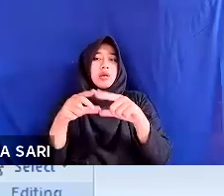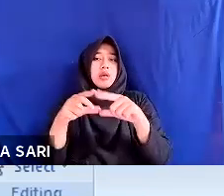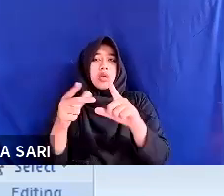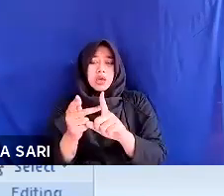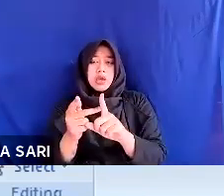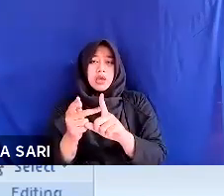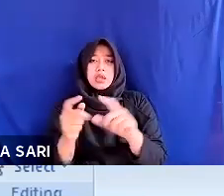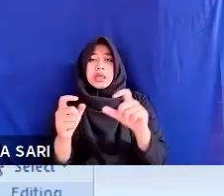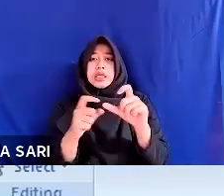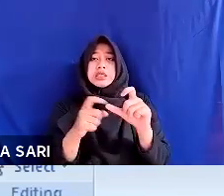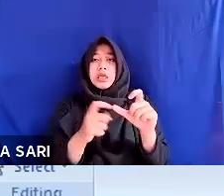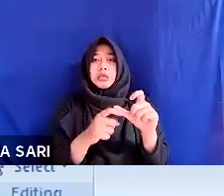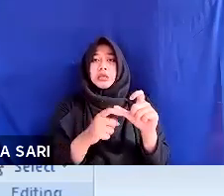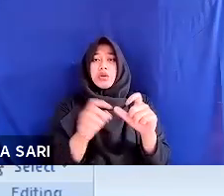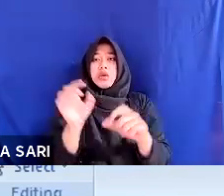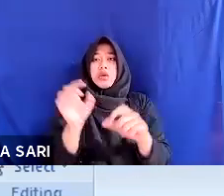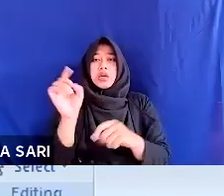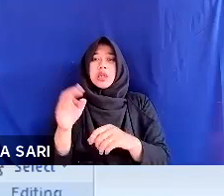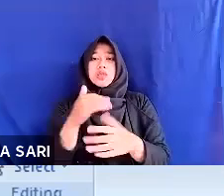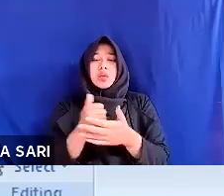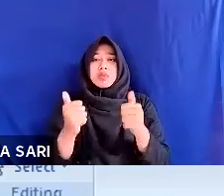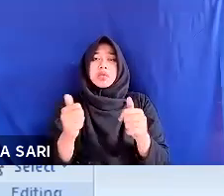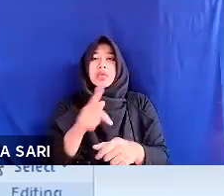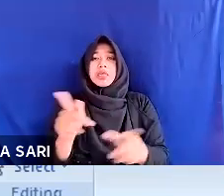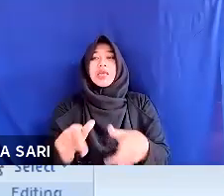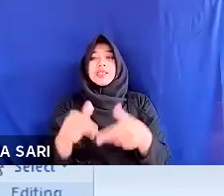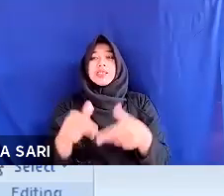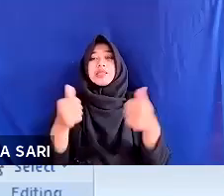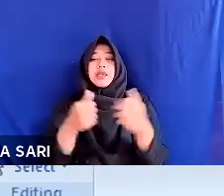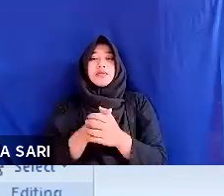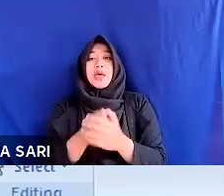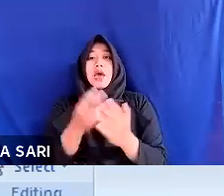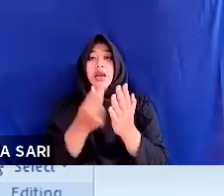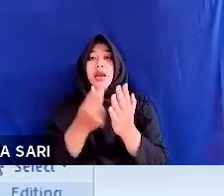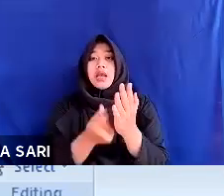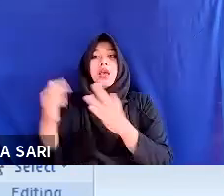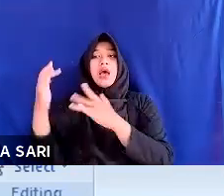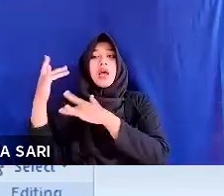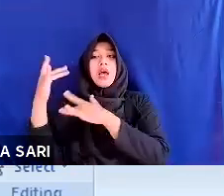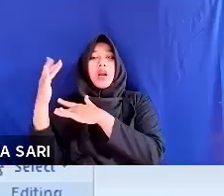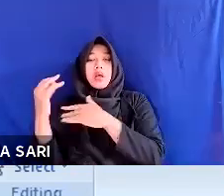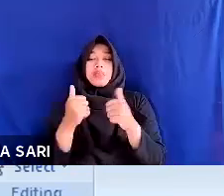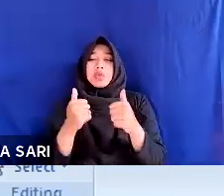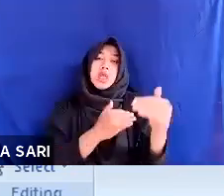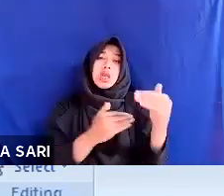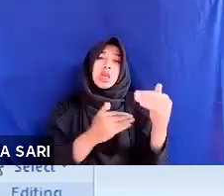hasilkan. Nah, harganya harapannya lebih baik. Nah, tetapi lagi-lagi